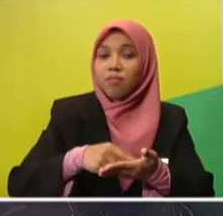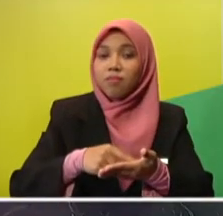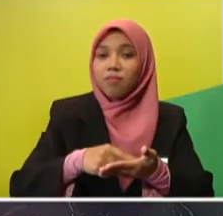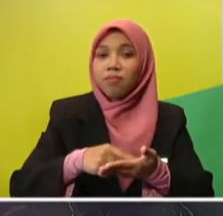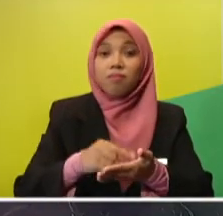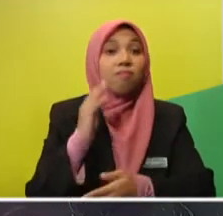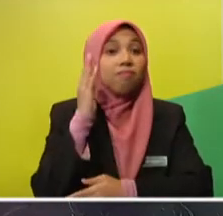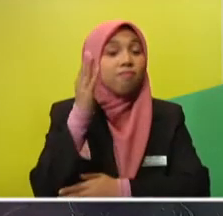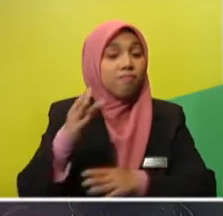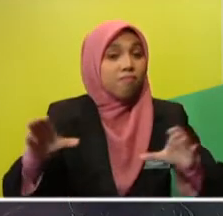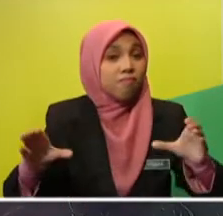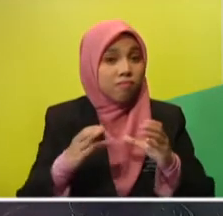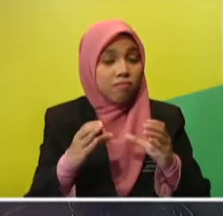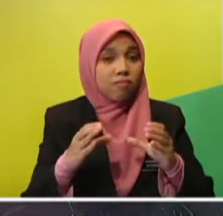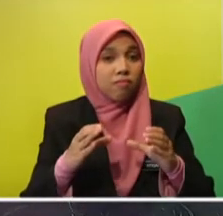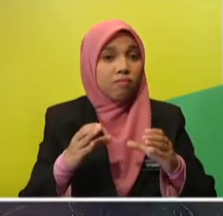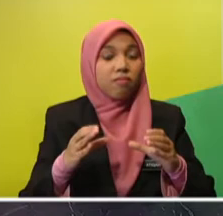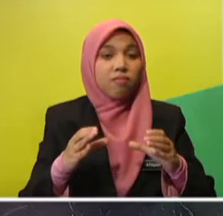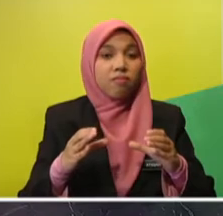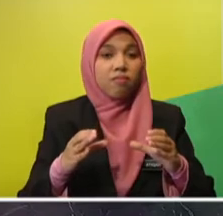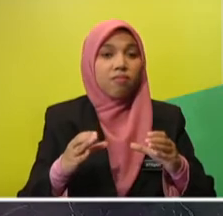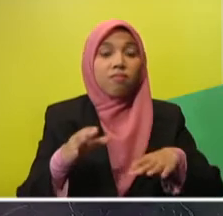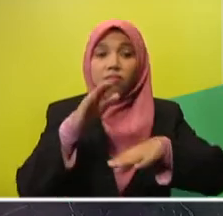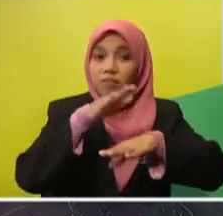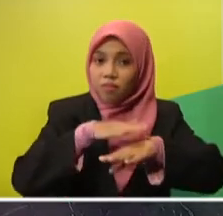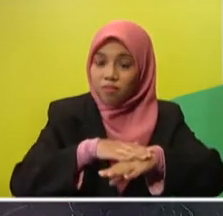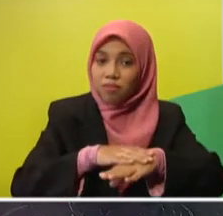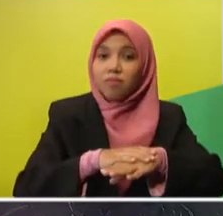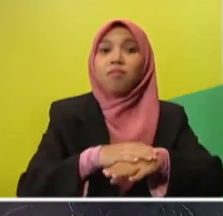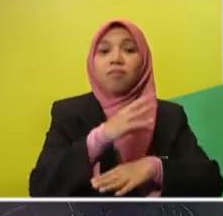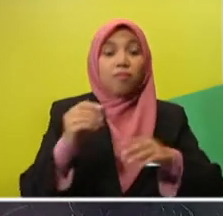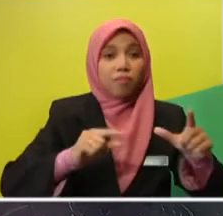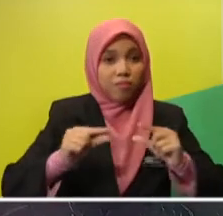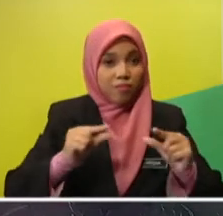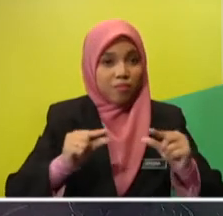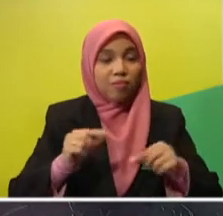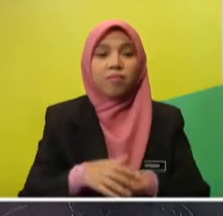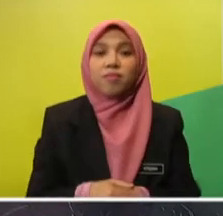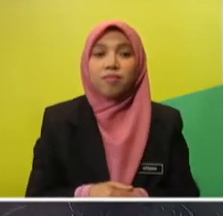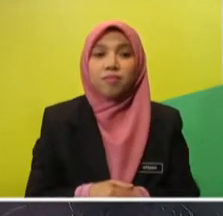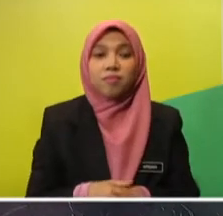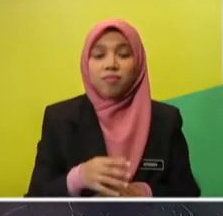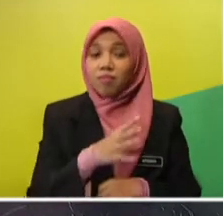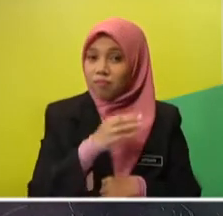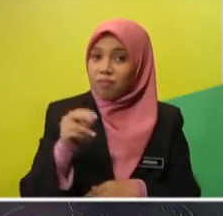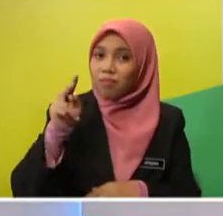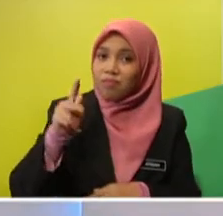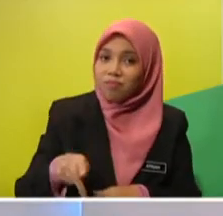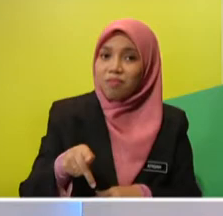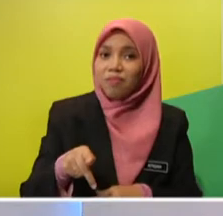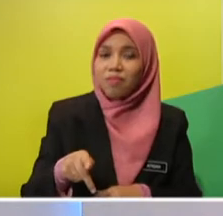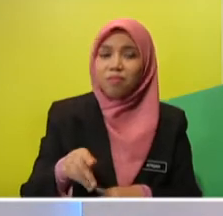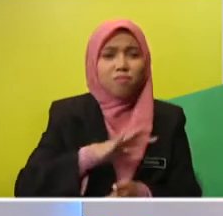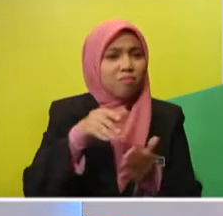melakukan sentuhan dan juga pergerakan. Betul ya, Cikgu? Betul. Ya, betul, Karina. Dan pastinya kita pun dah tak sabar nak